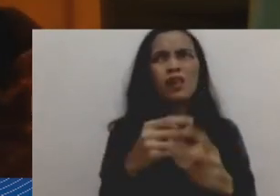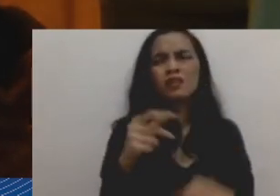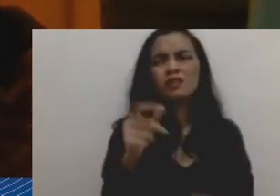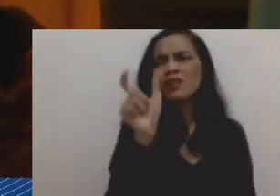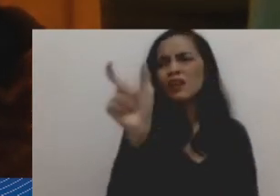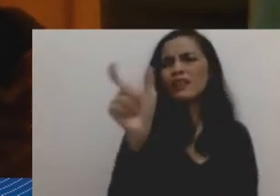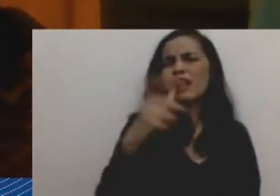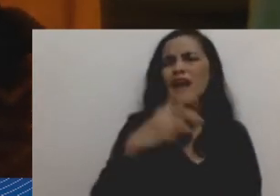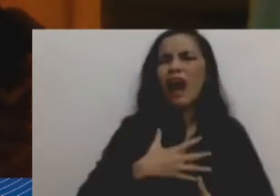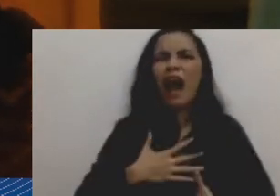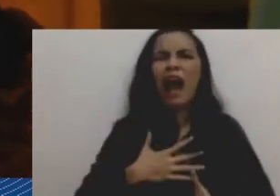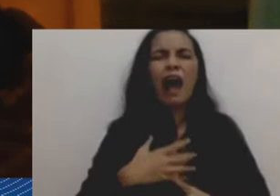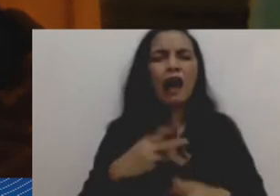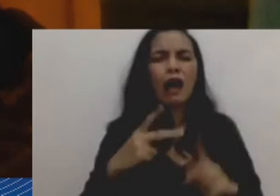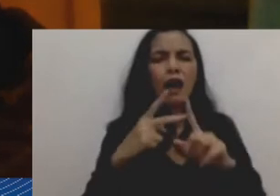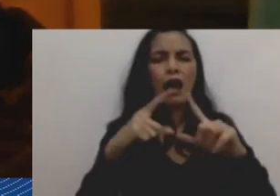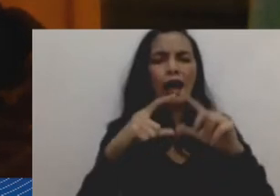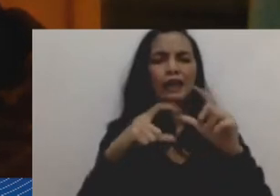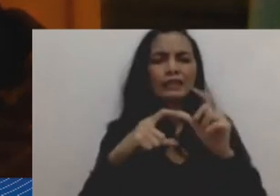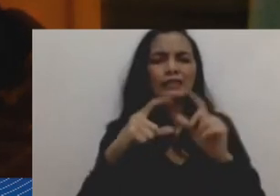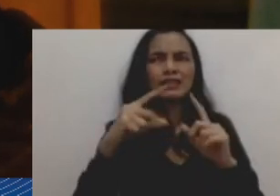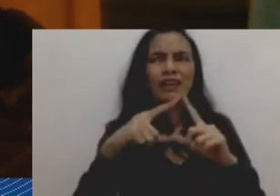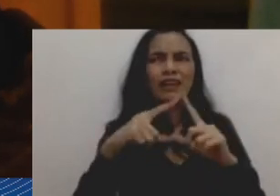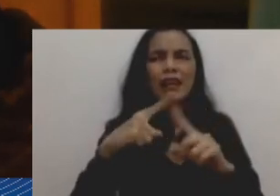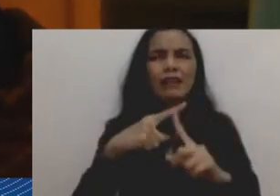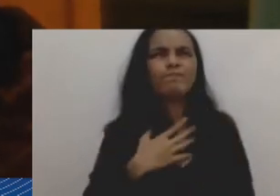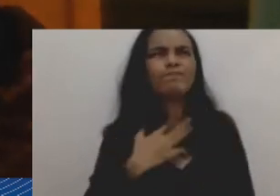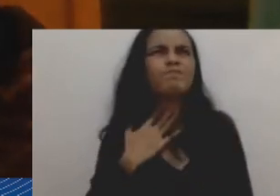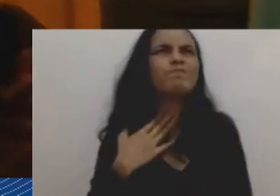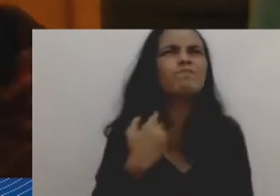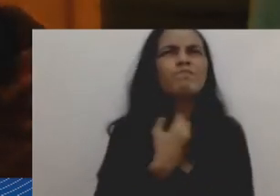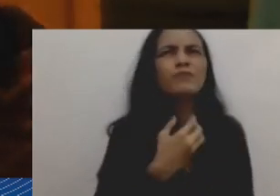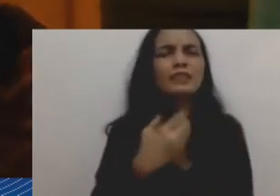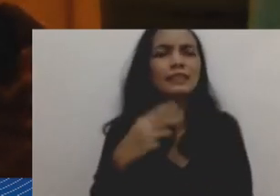seksual, atau bagaimana membaca